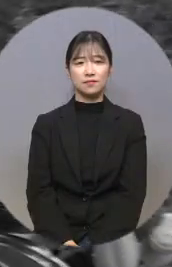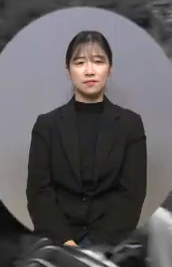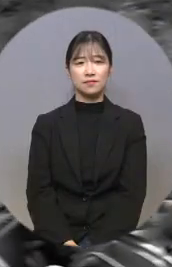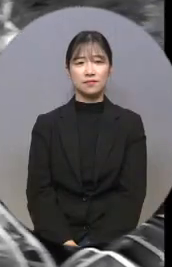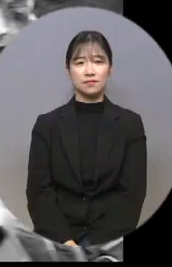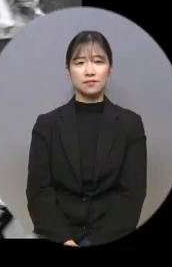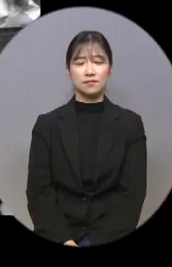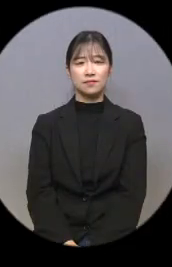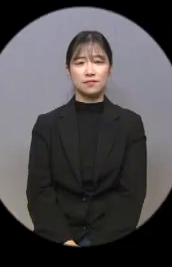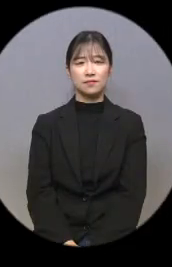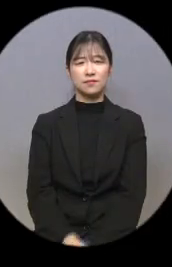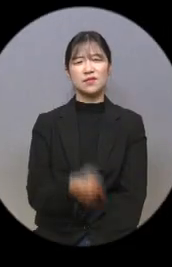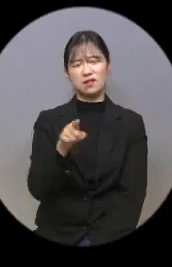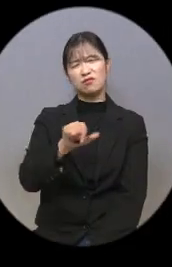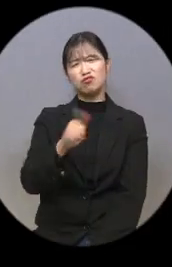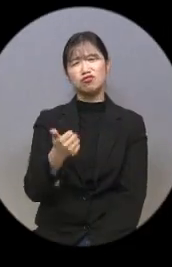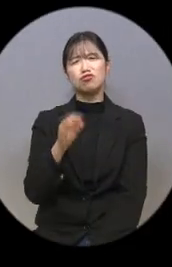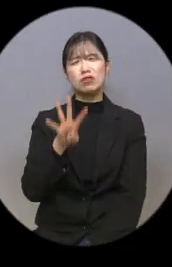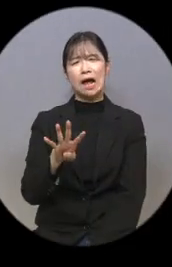줄을 찾잖아. 계속 죽는 것 같아서.